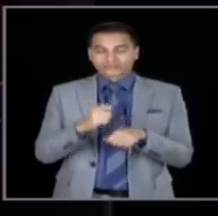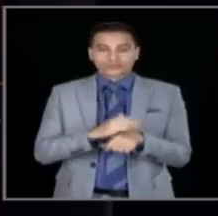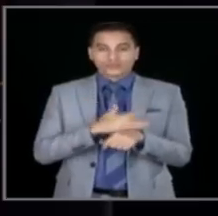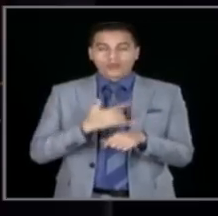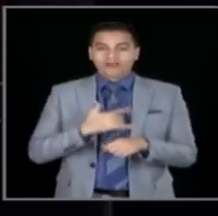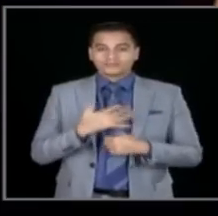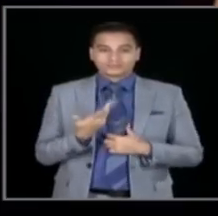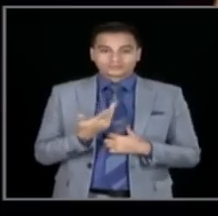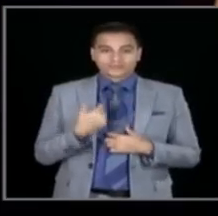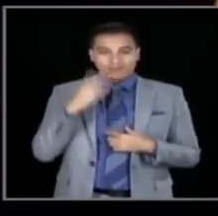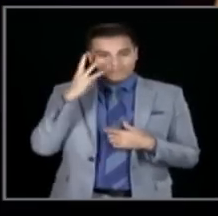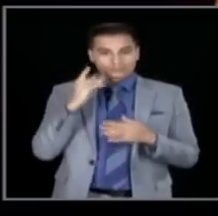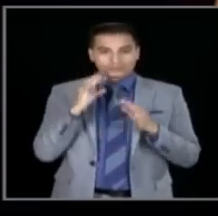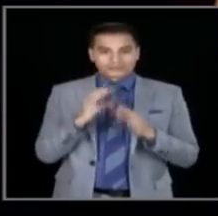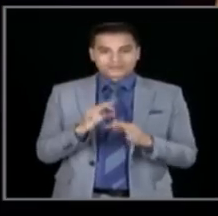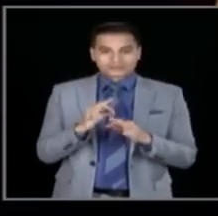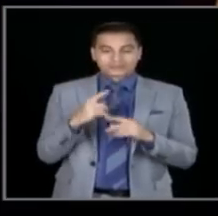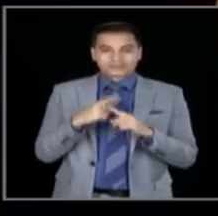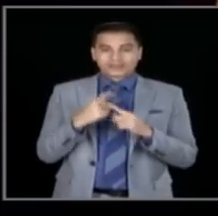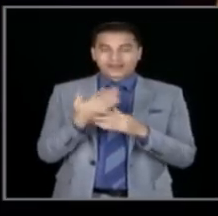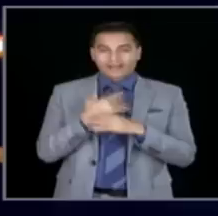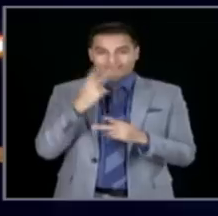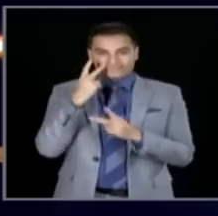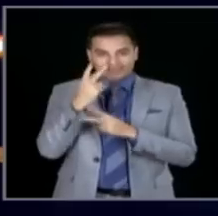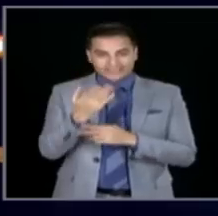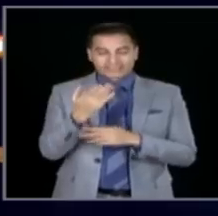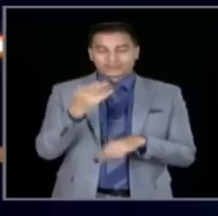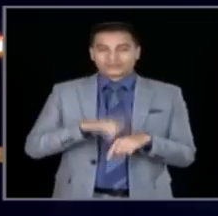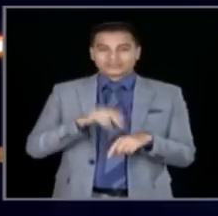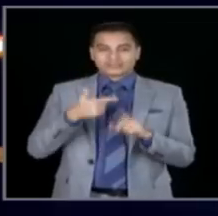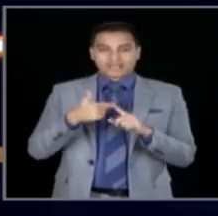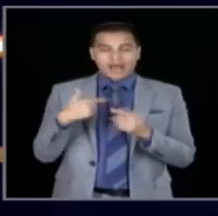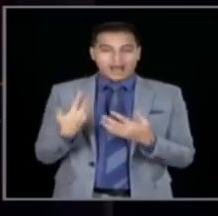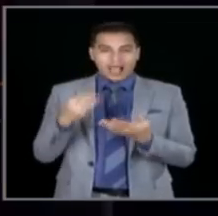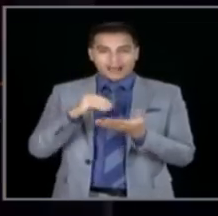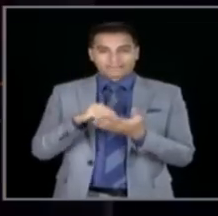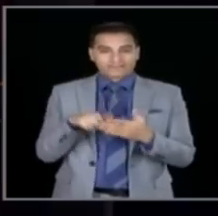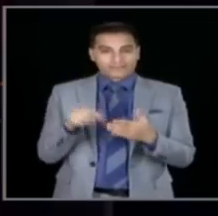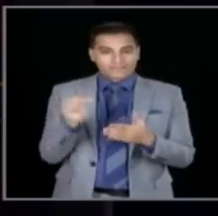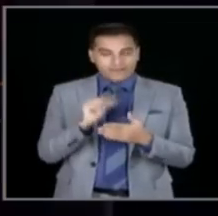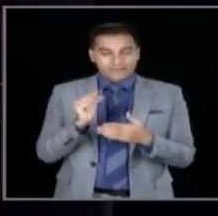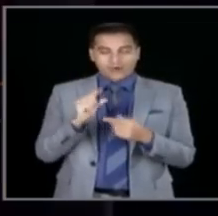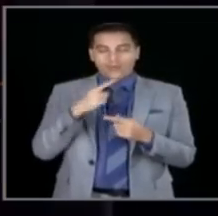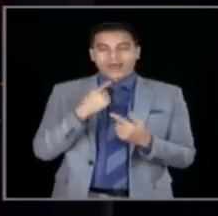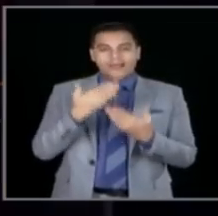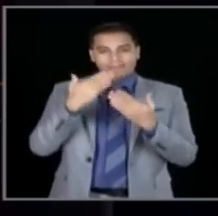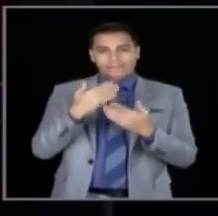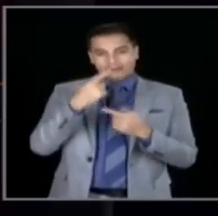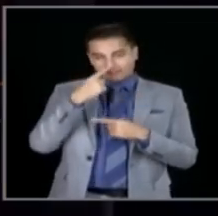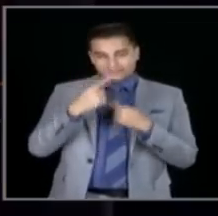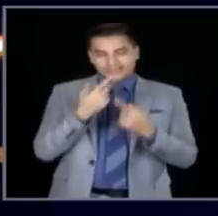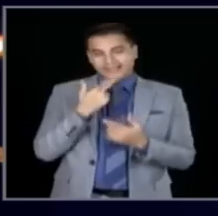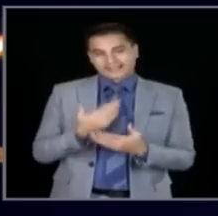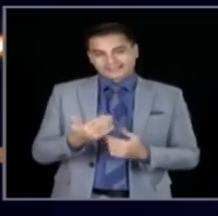ايه؟ مبسوط انا شفت حضرتك اولا، مبسوط اشكرك المشاركه في البرنامج، واتمنى تكون مشاركه